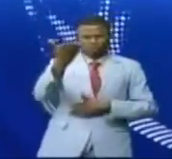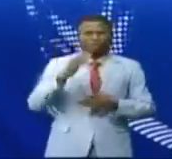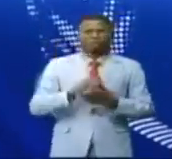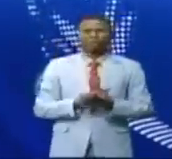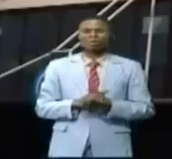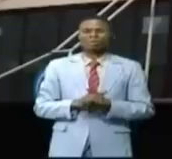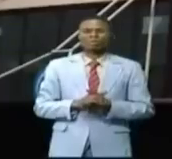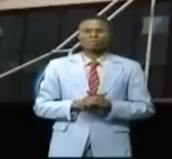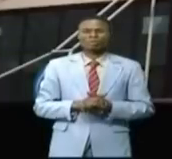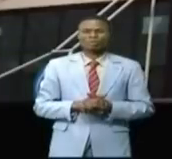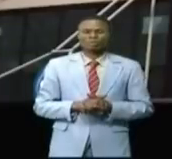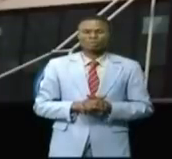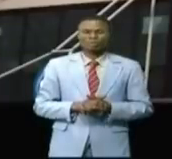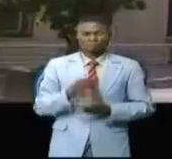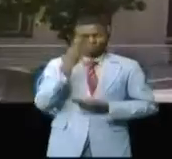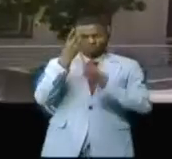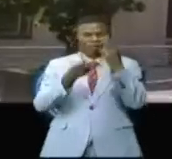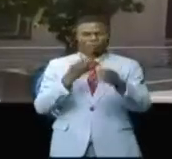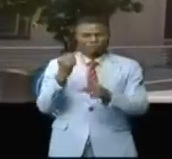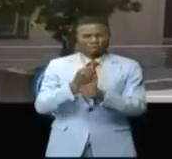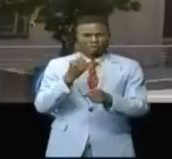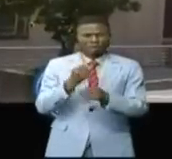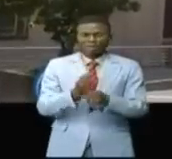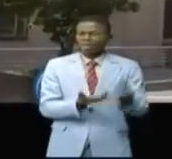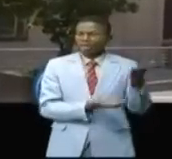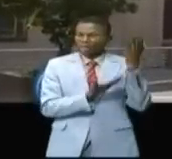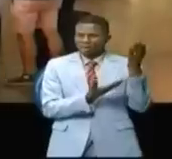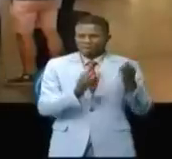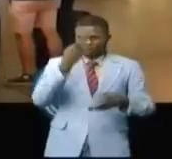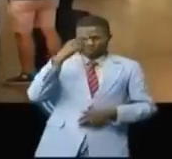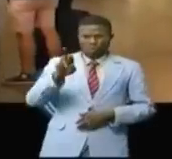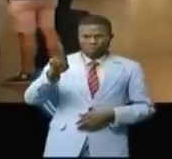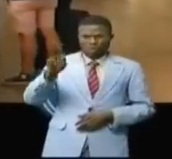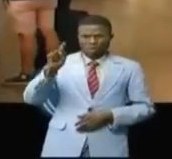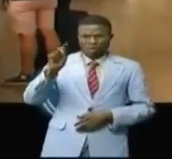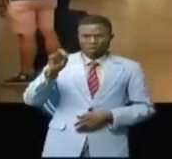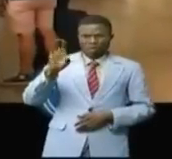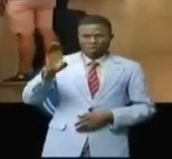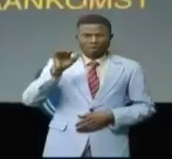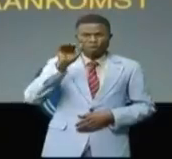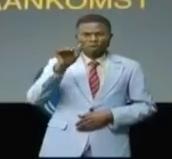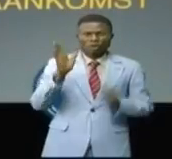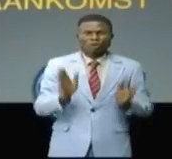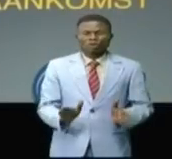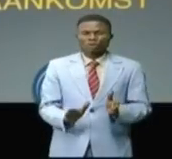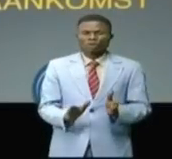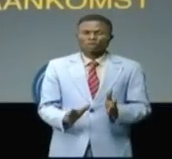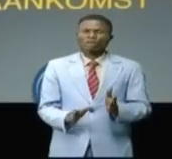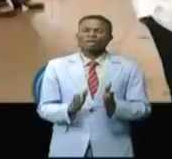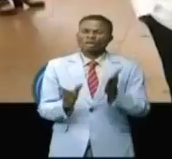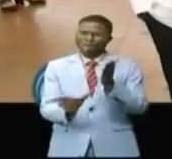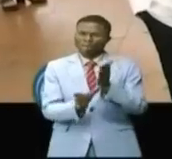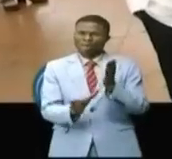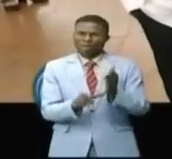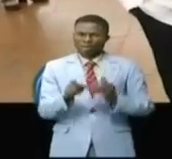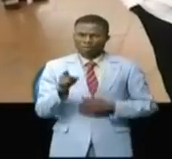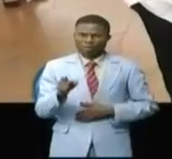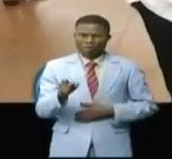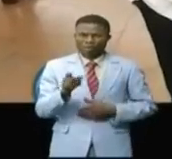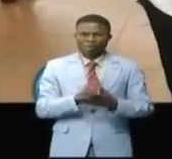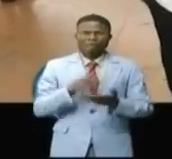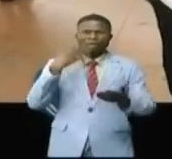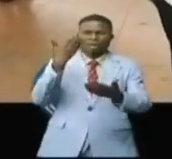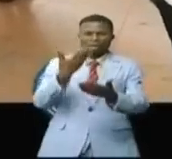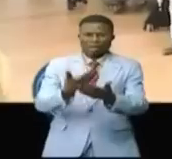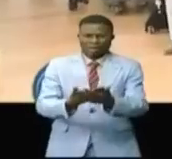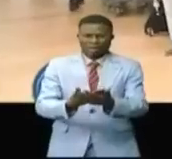une visite de travail salutaire pour la rtnc son directeur général intérimaire des lits des bons gars arrivent à bruxelles